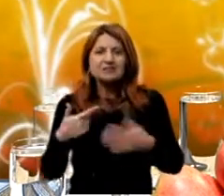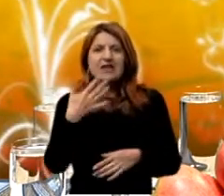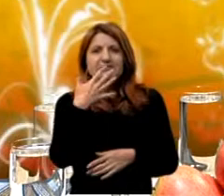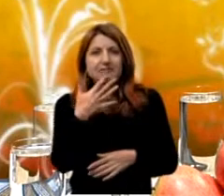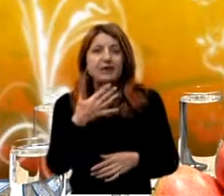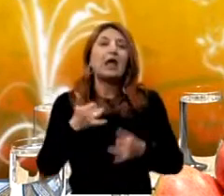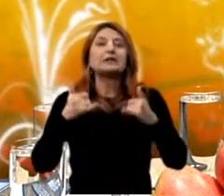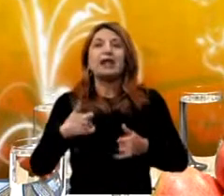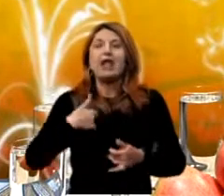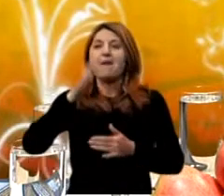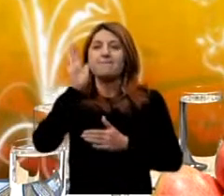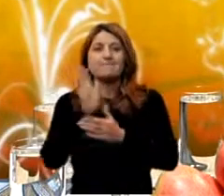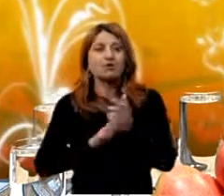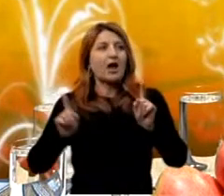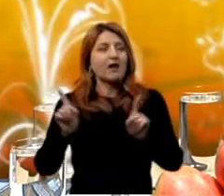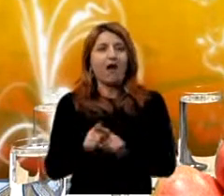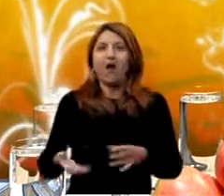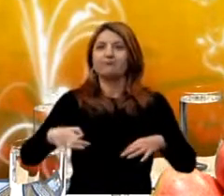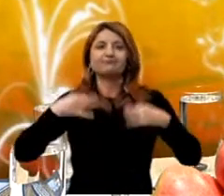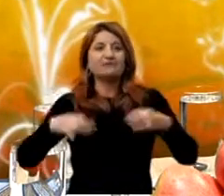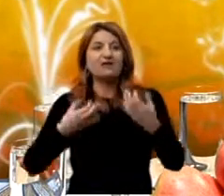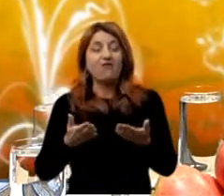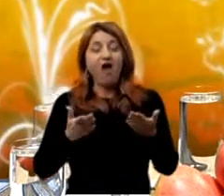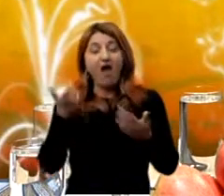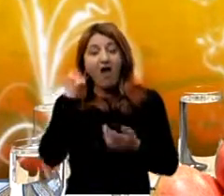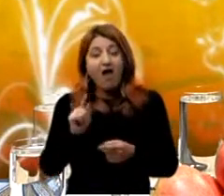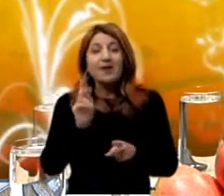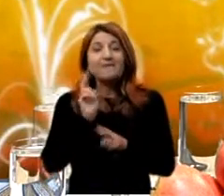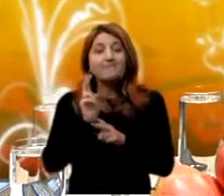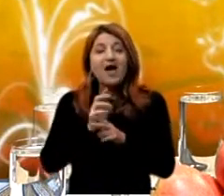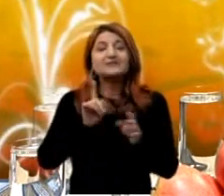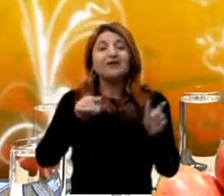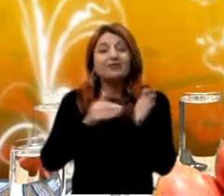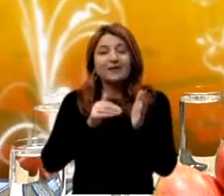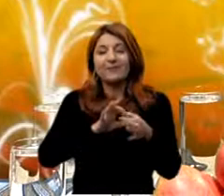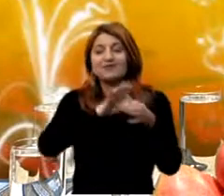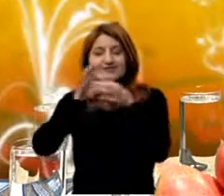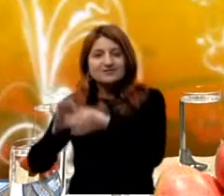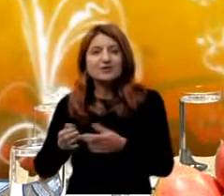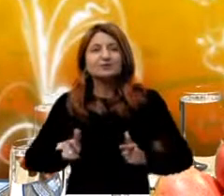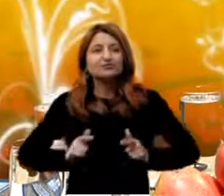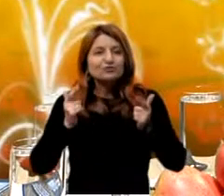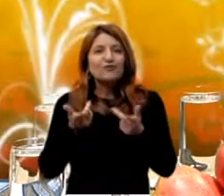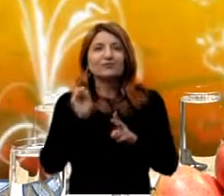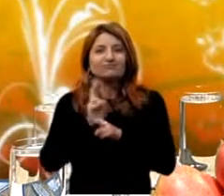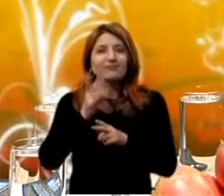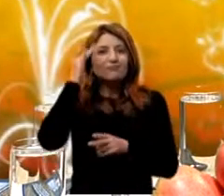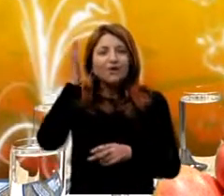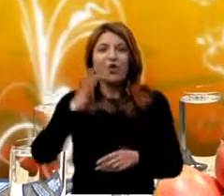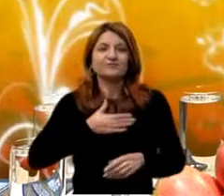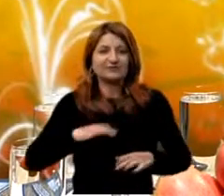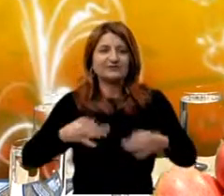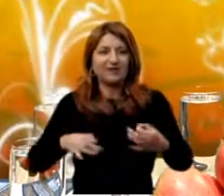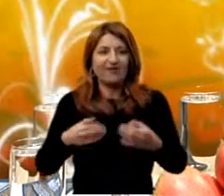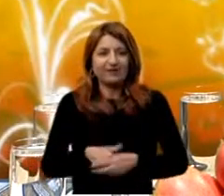pokrenuti sve svoje resurse da budem zdravija ako smo tijekom života malo to zanemarili. Zato ćemo danas u emisiji ugostiti